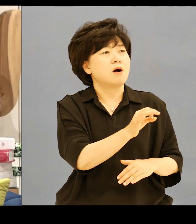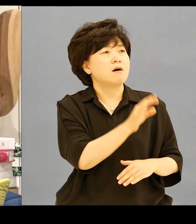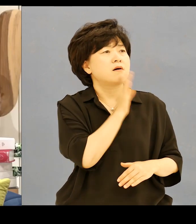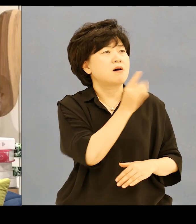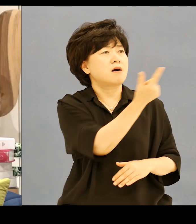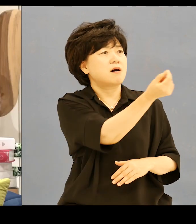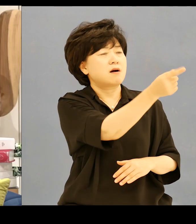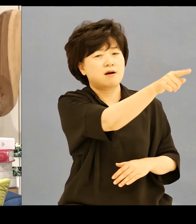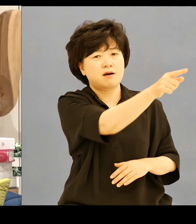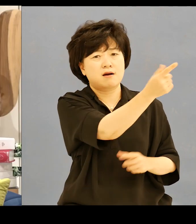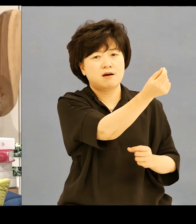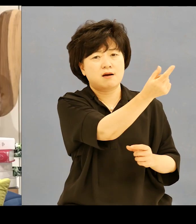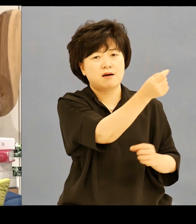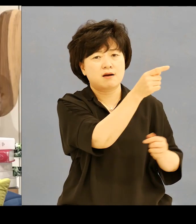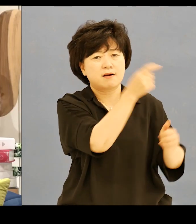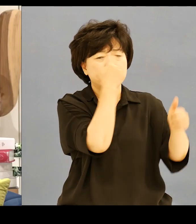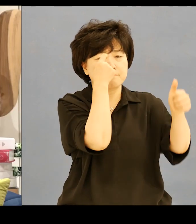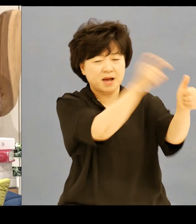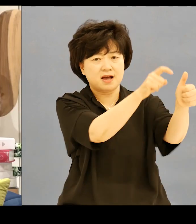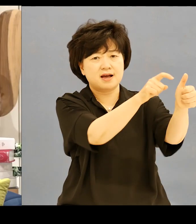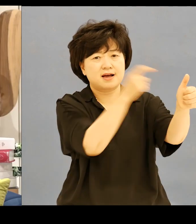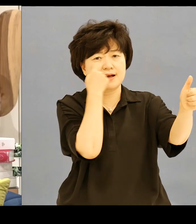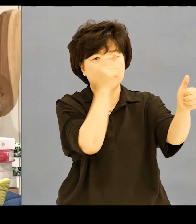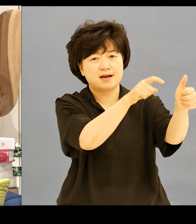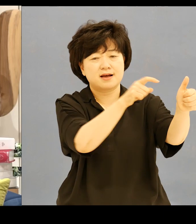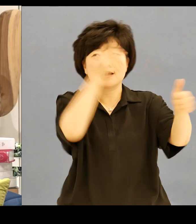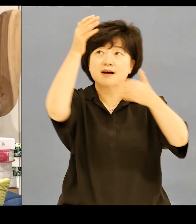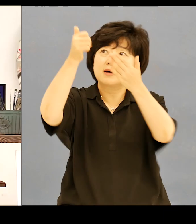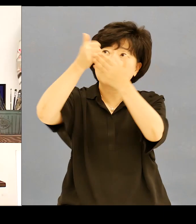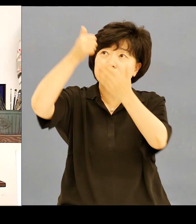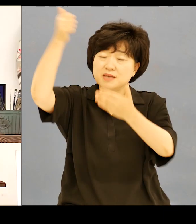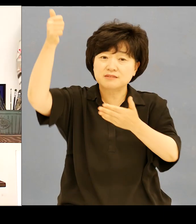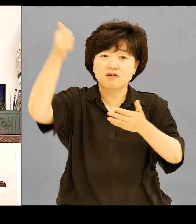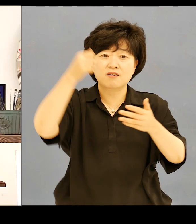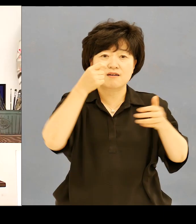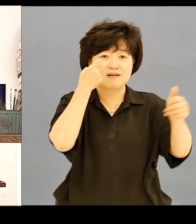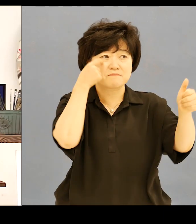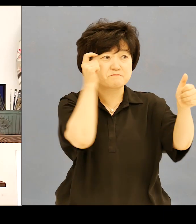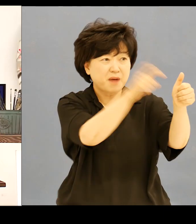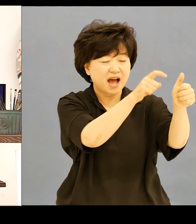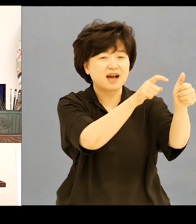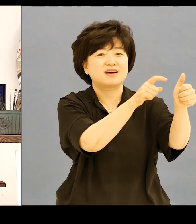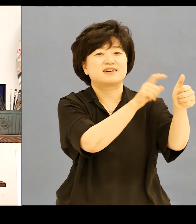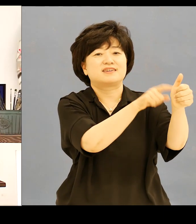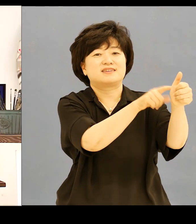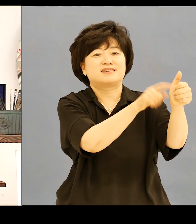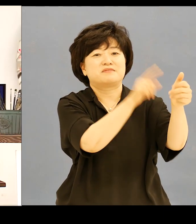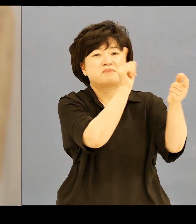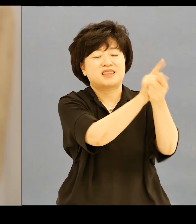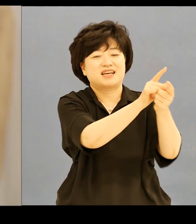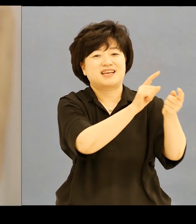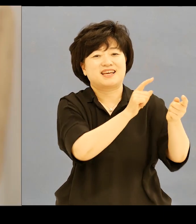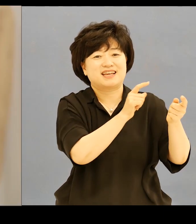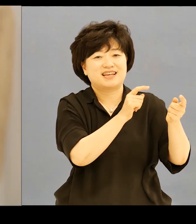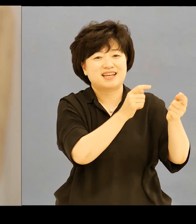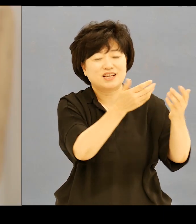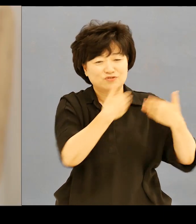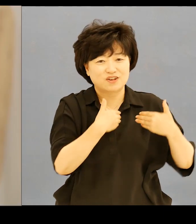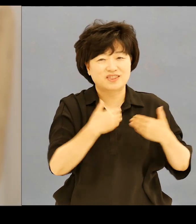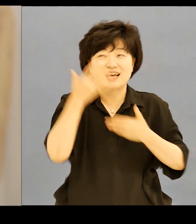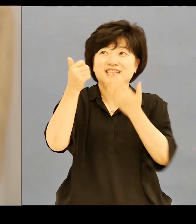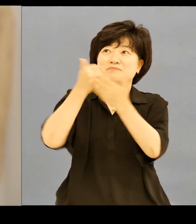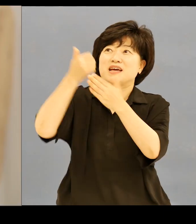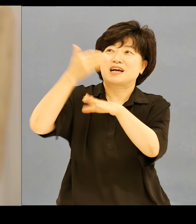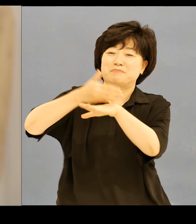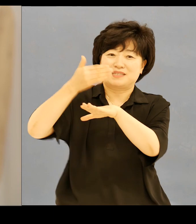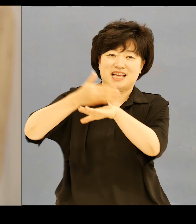아빠께서 아 이분이다. 드디어 하나님께서 드디어 인도해 주셨구나 해서 하면서 하나님.